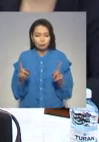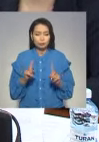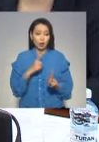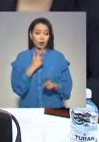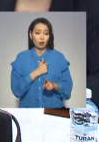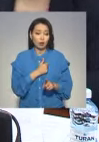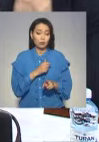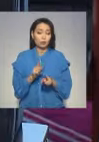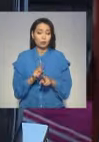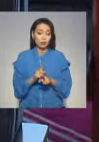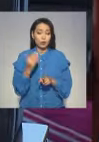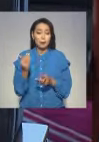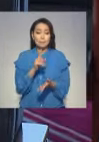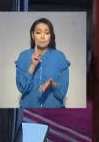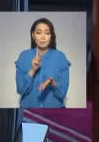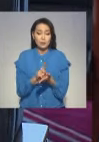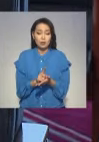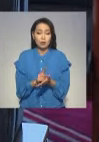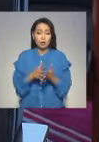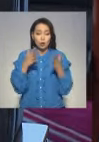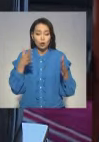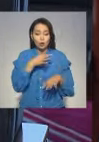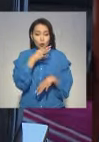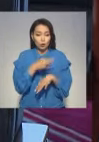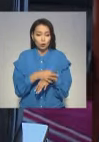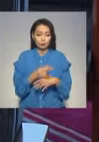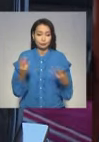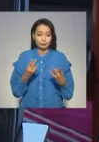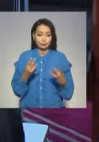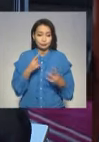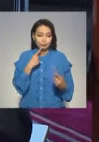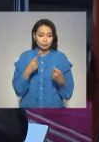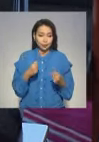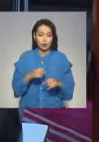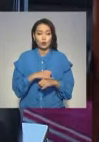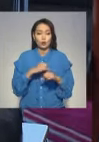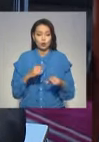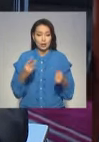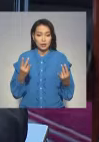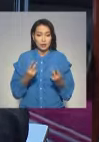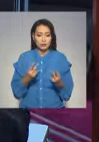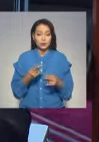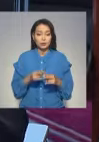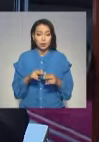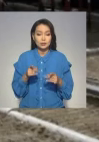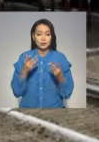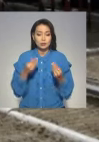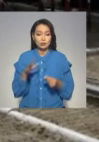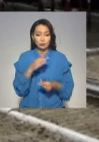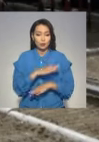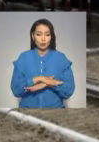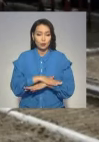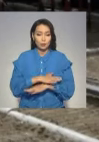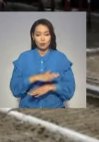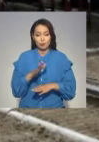бөлімшелерінің бірінші басшылары міндетті түрде үлкен жауапкершілікке олар тарту керек, күшейту керек, тіпті трибуналға жіберу керек. Сол кезде ғана бізде тәртіп орнайды. Бас